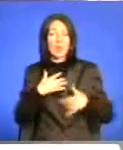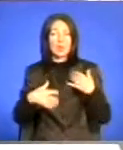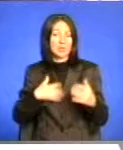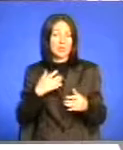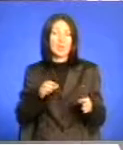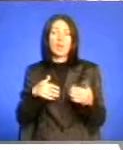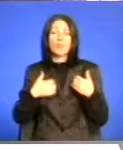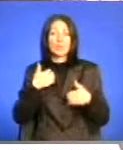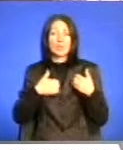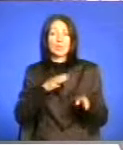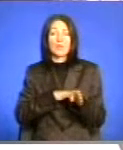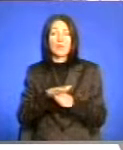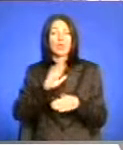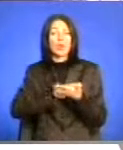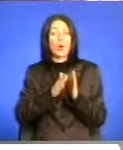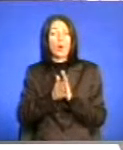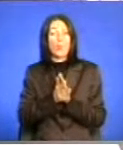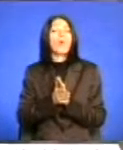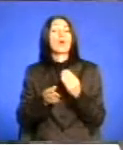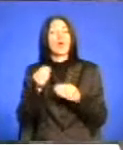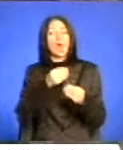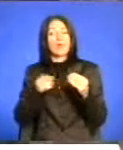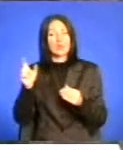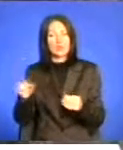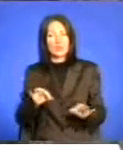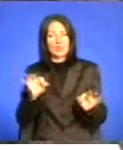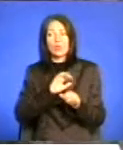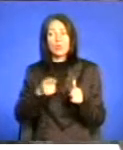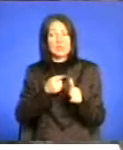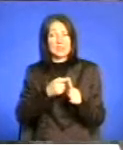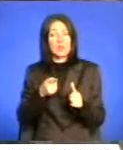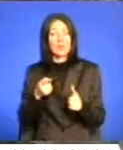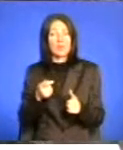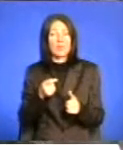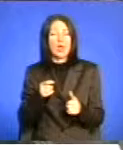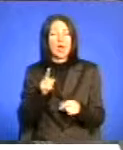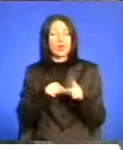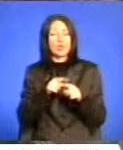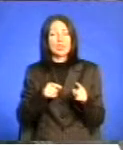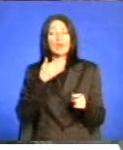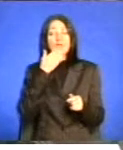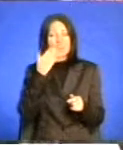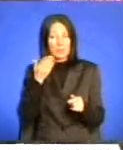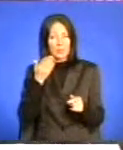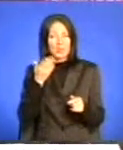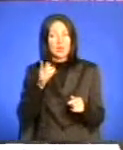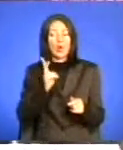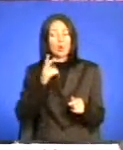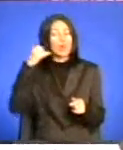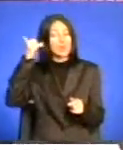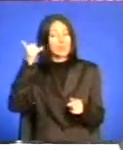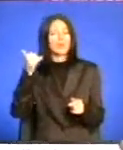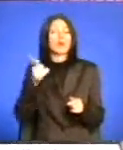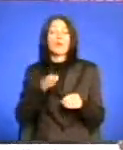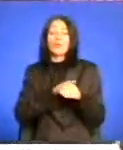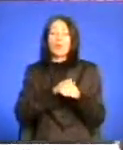виконувати умови аферистів. Ніколи не називайте ім'я родичів. Запитайте в абонента, що телефонує, прізвище, ім'я, дату народження